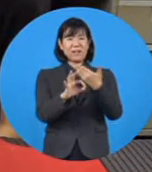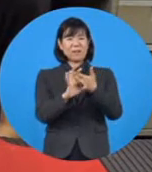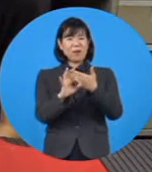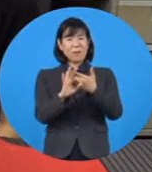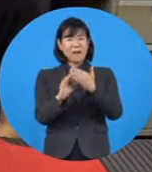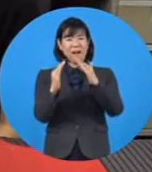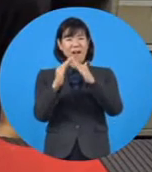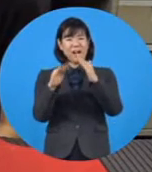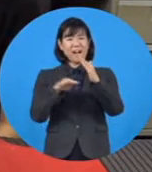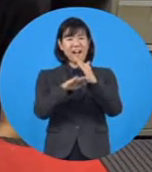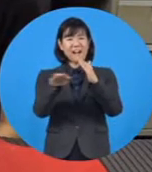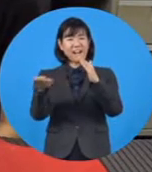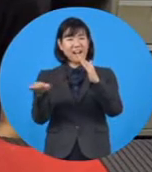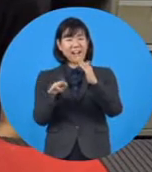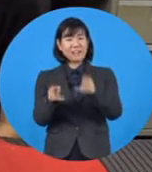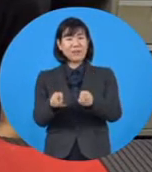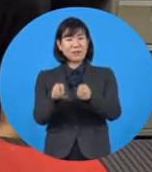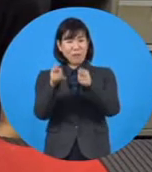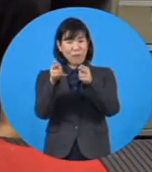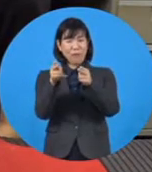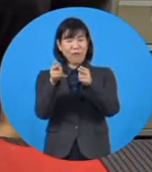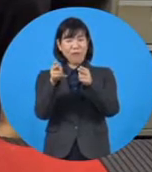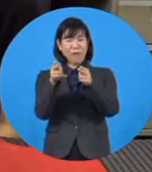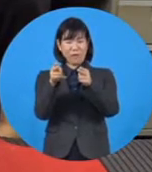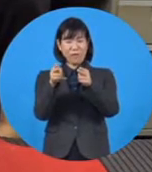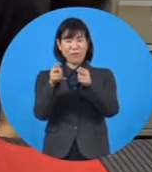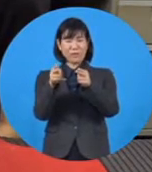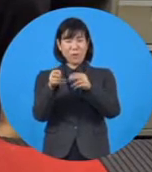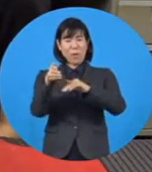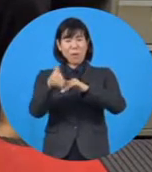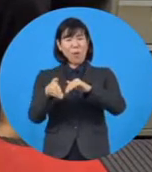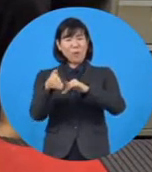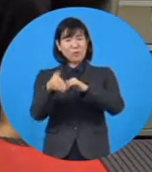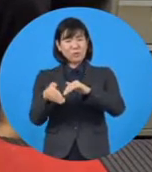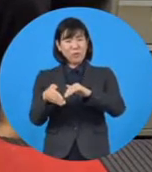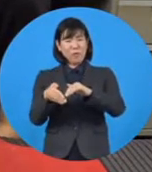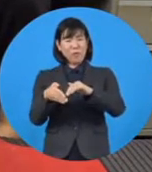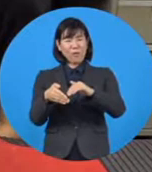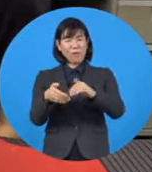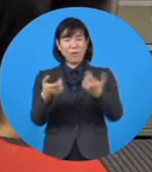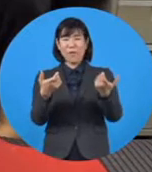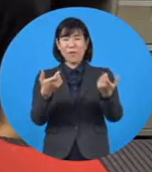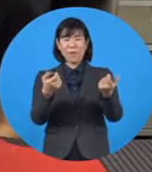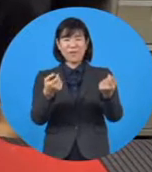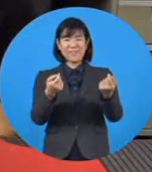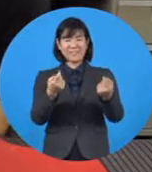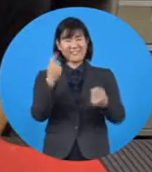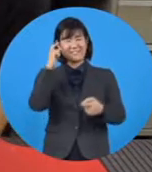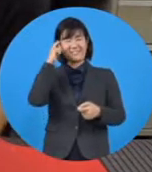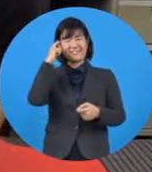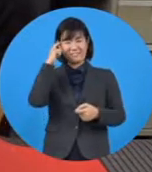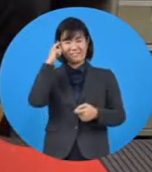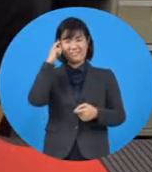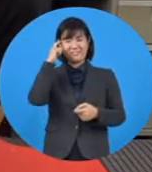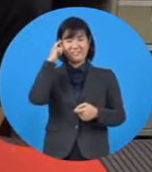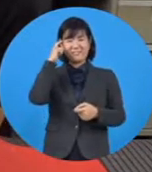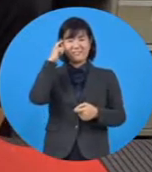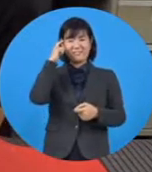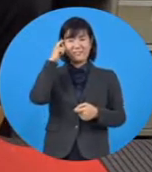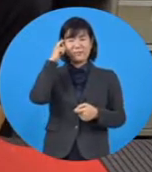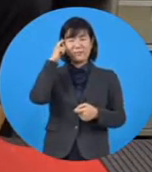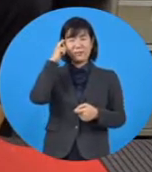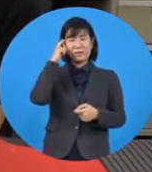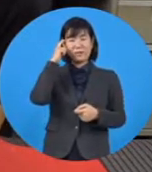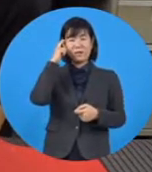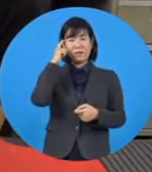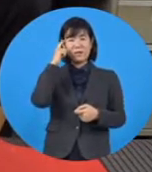、日本の包丁で言えばうちの家庭で使ってるような万能包丁、それでこと足りるんです